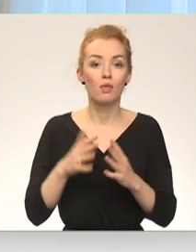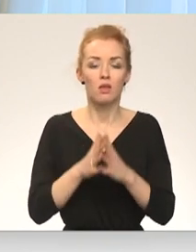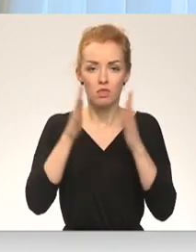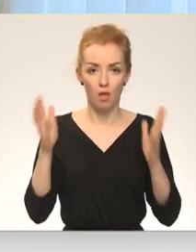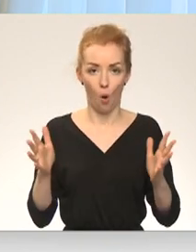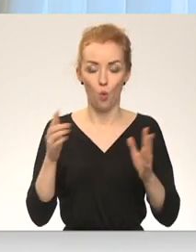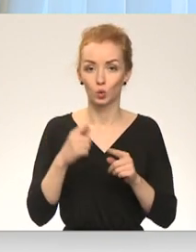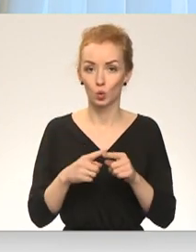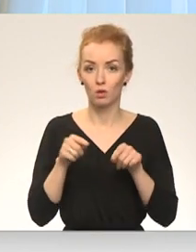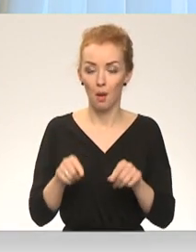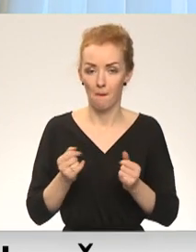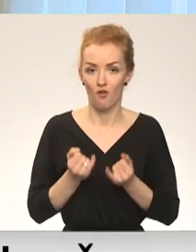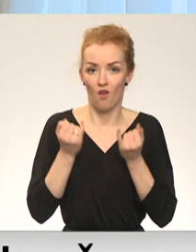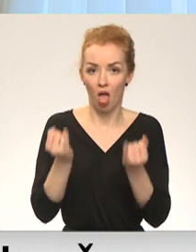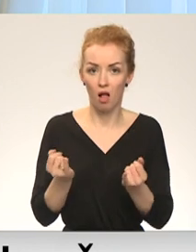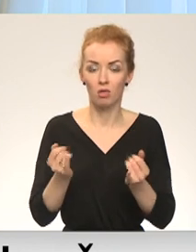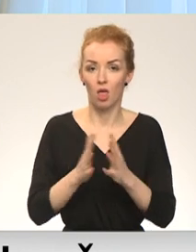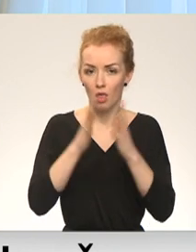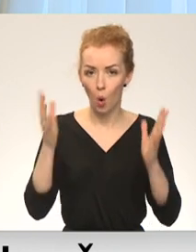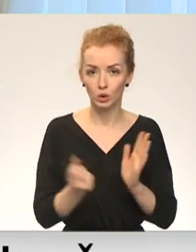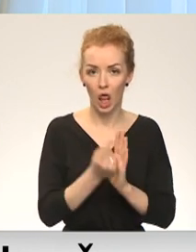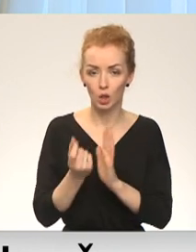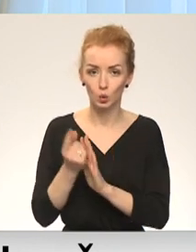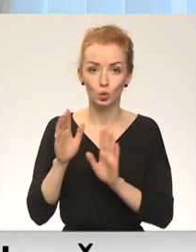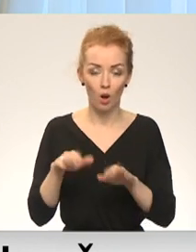Tam tiek veltīti ievērojami resursi,